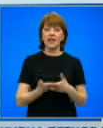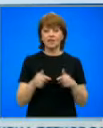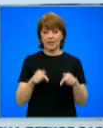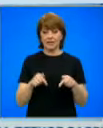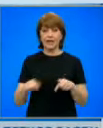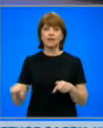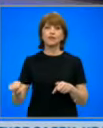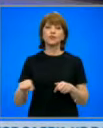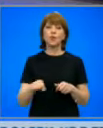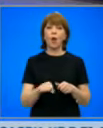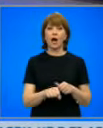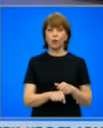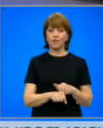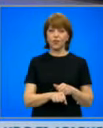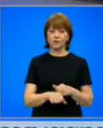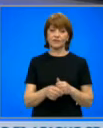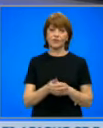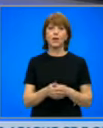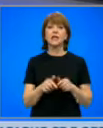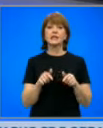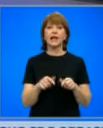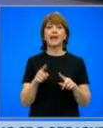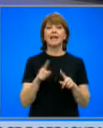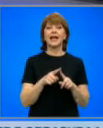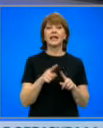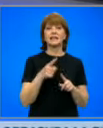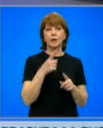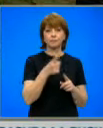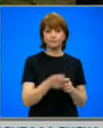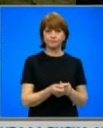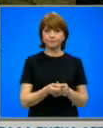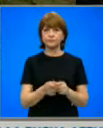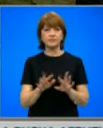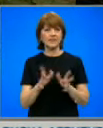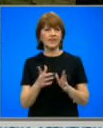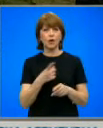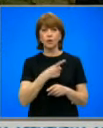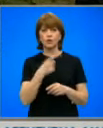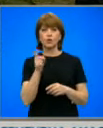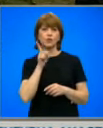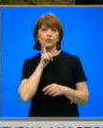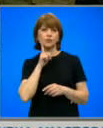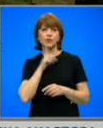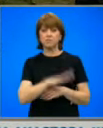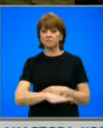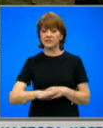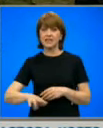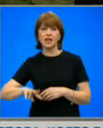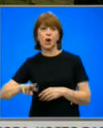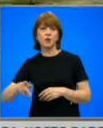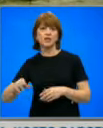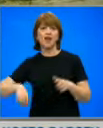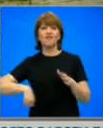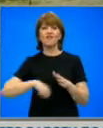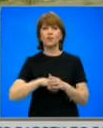по темата сега от Тереза Мотовчиева, която е в студиото. Здравей! Добър вечер и от мен. Няколко стотин души, сред които и много деца от различни футболни